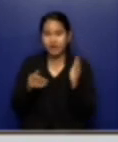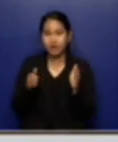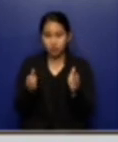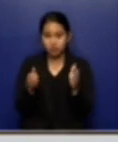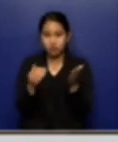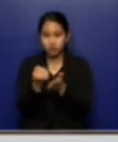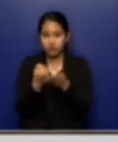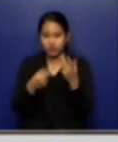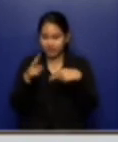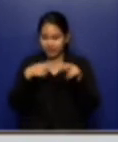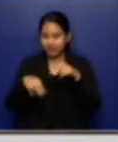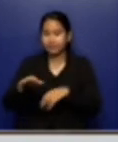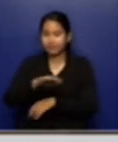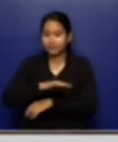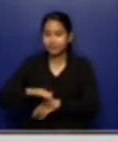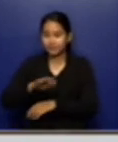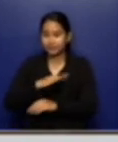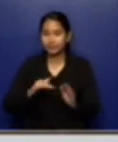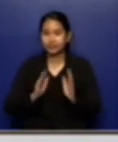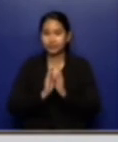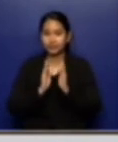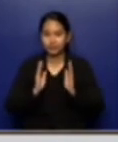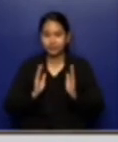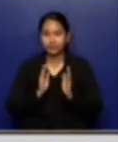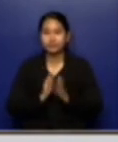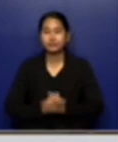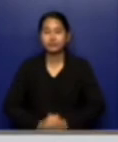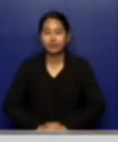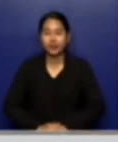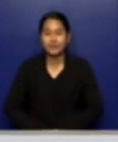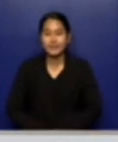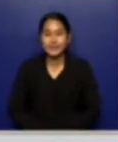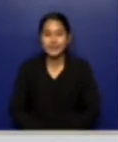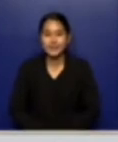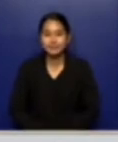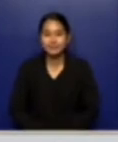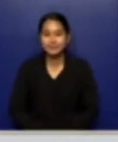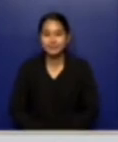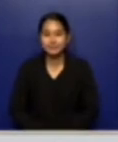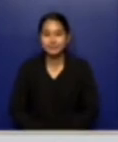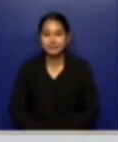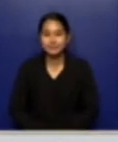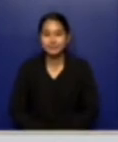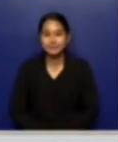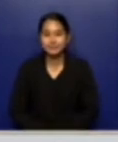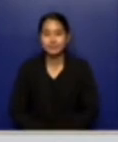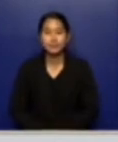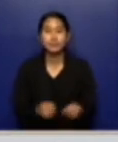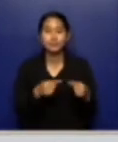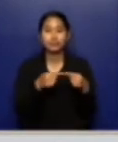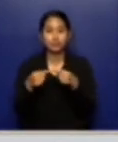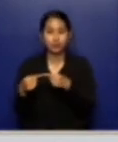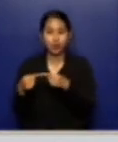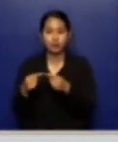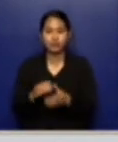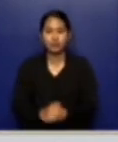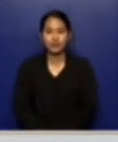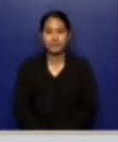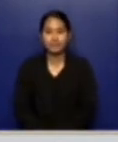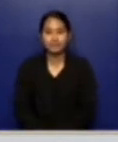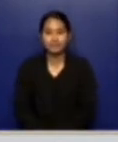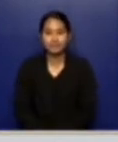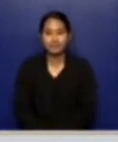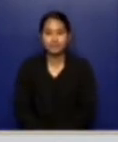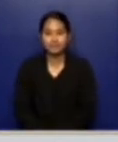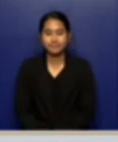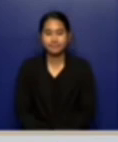กับผมกับเพื่อนสมาชิกกราบขอบคุณท่านประธานครับ ครับขอบคุณพัฒนาครับต่อไปเป็นท่านต่อไปนะครับ